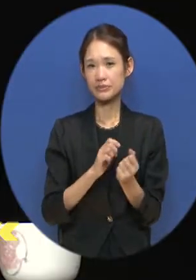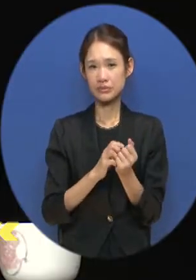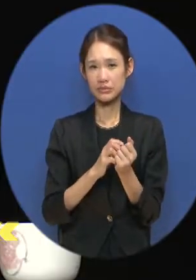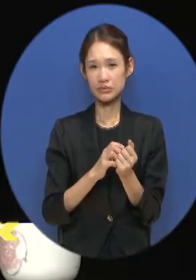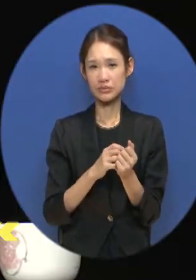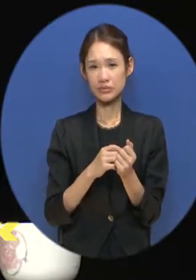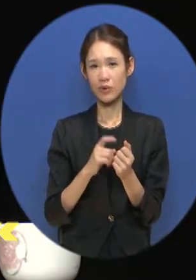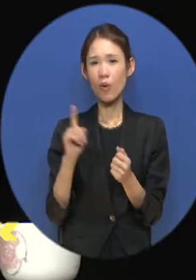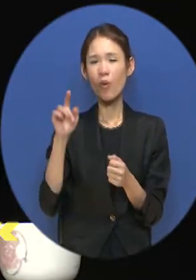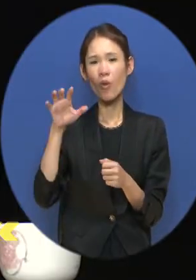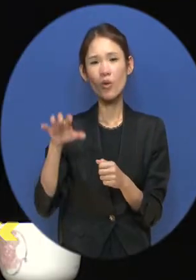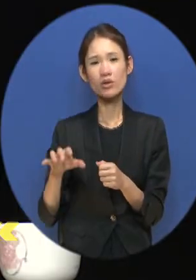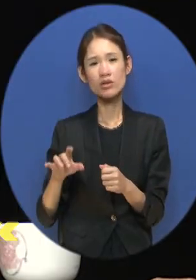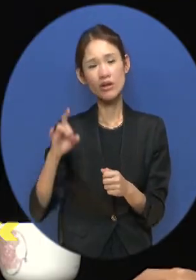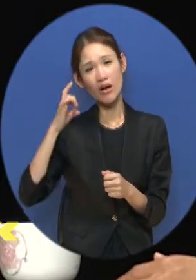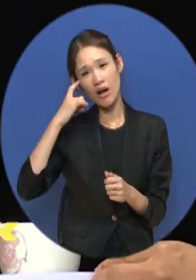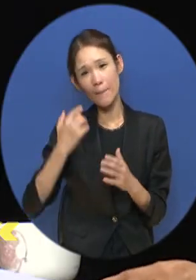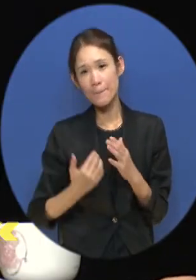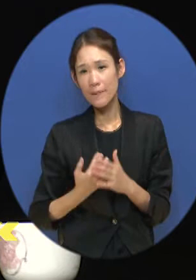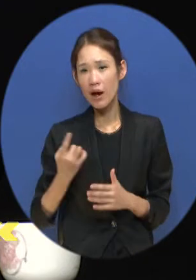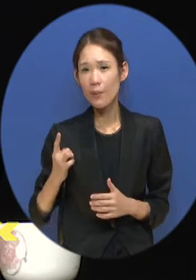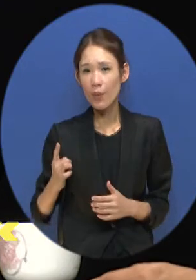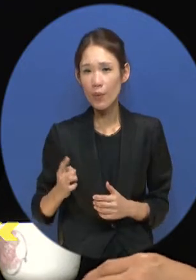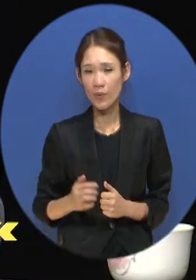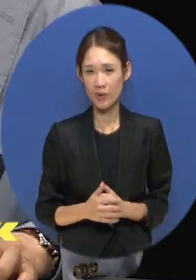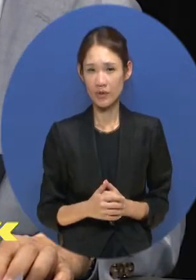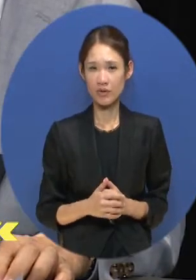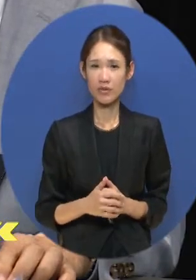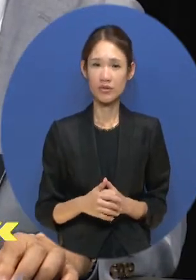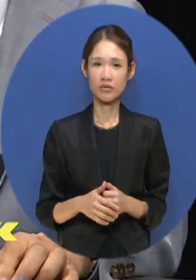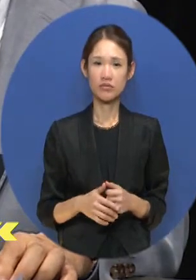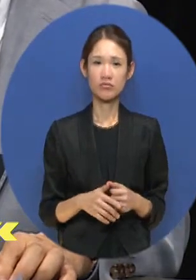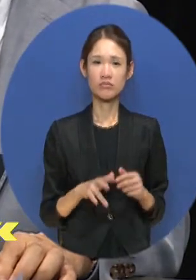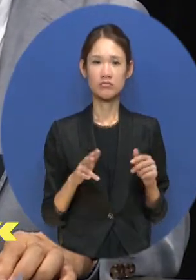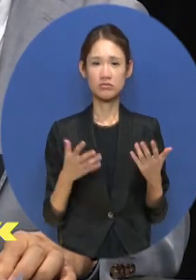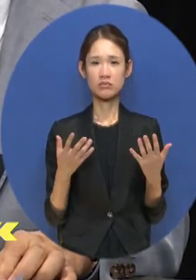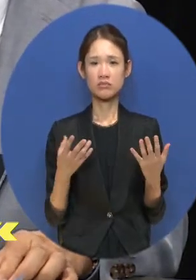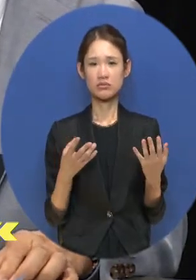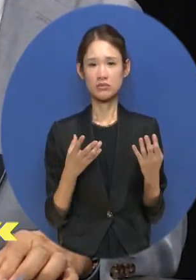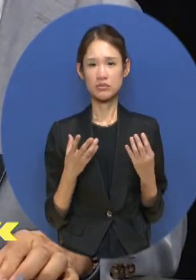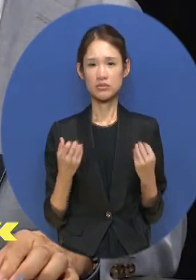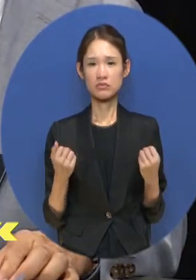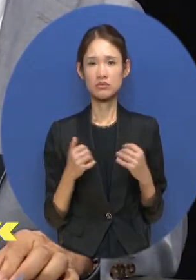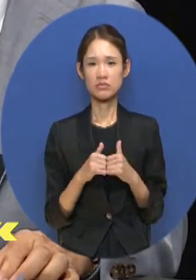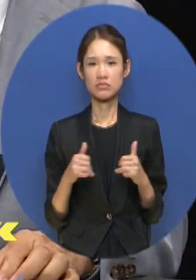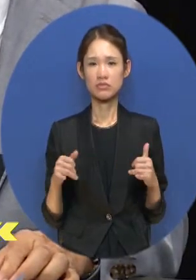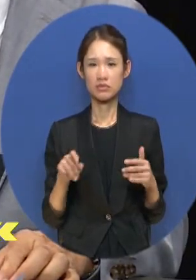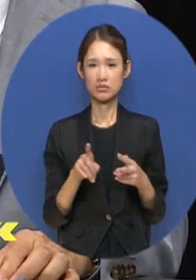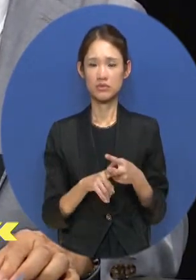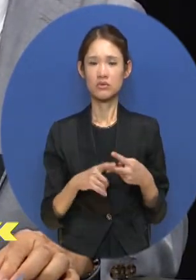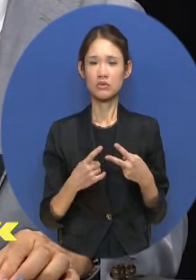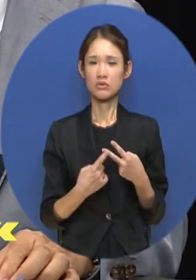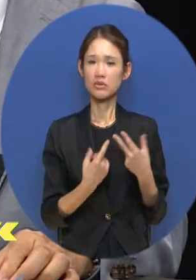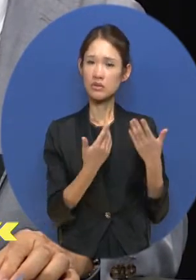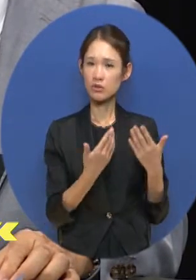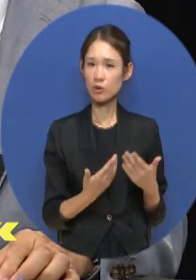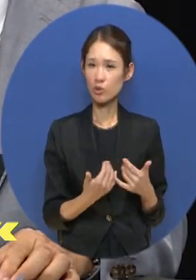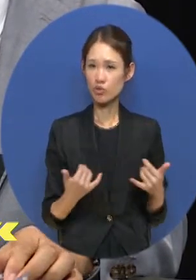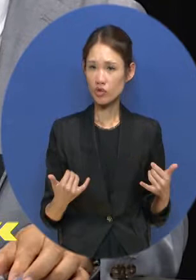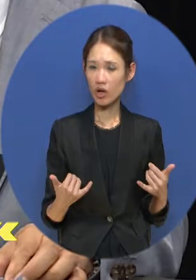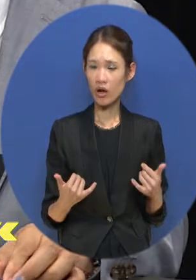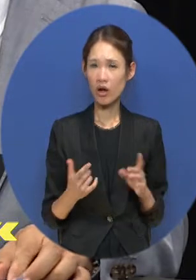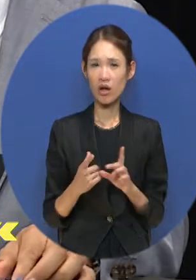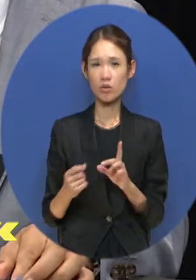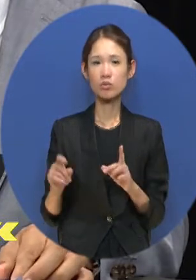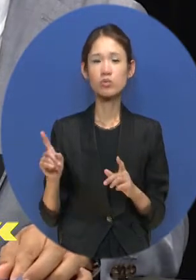오는 사실 어디서 왔다고 생각하세요? 지금 이제 많은 분들이 지금 이제 먼저